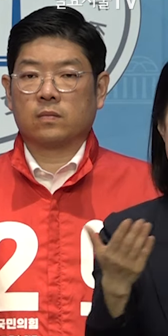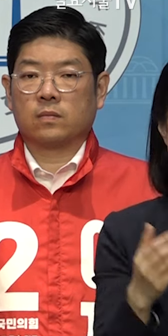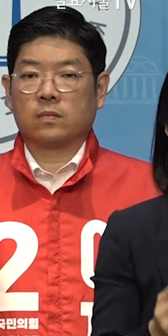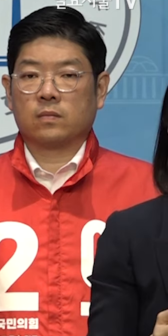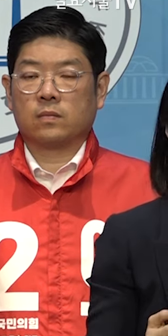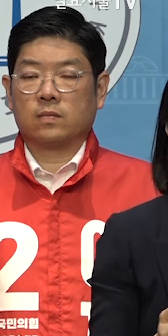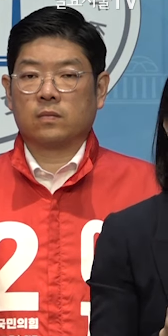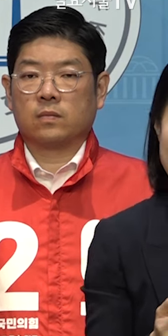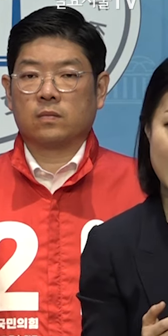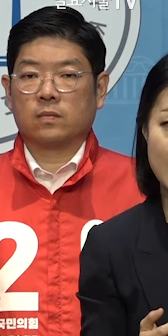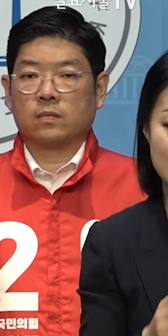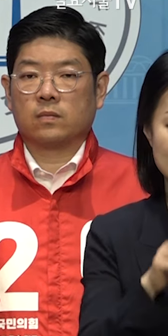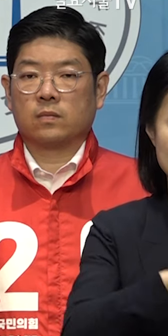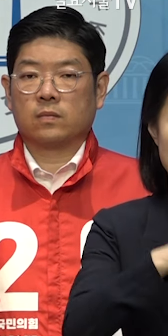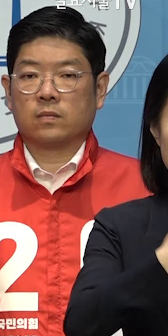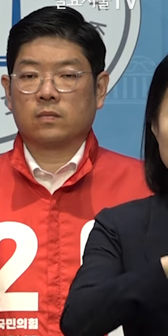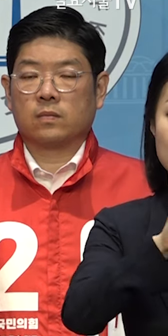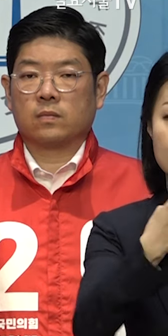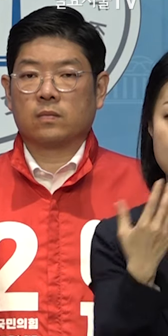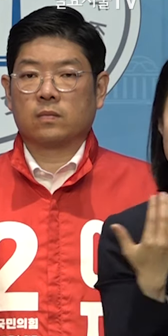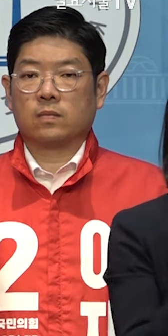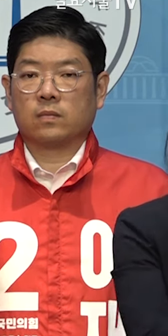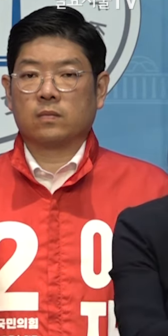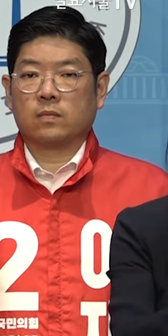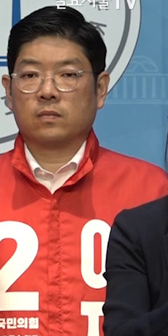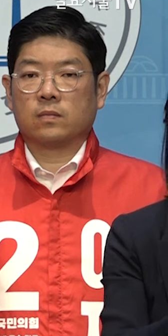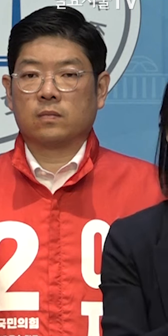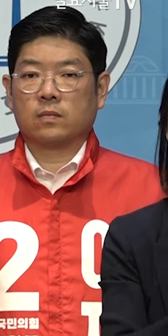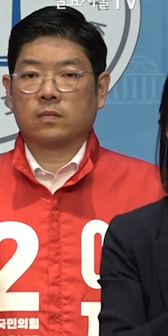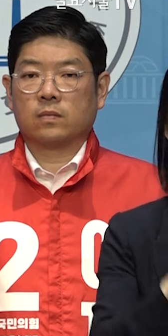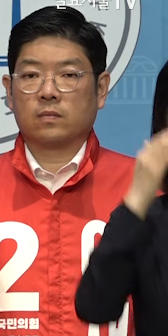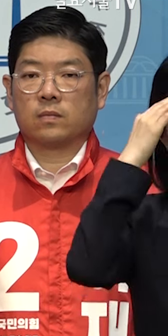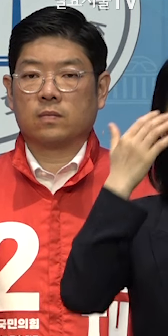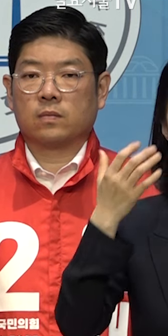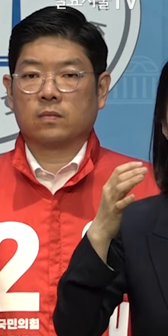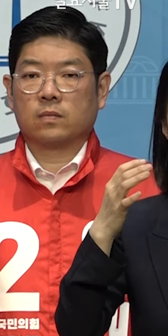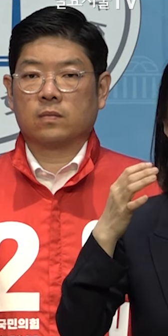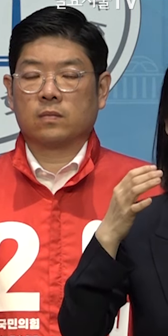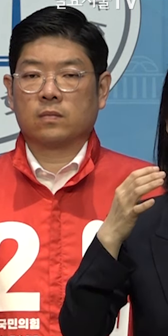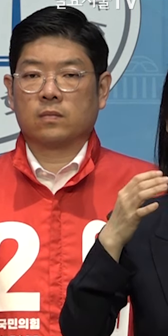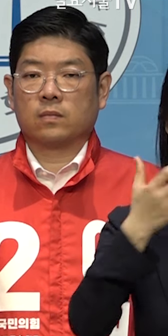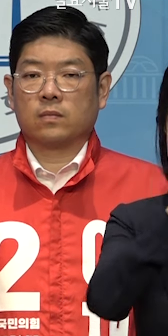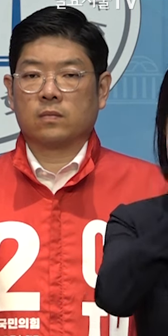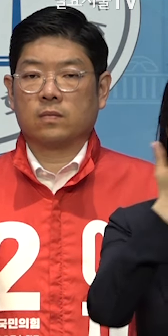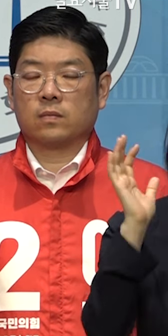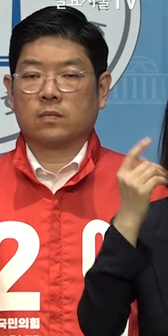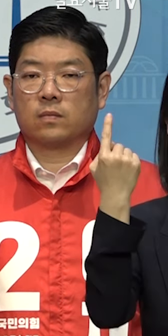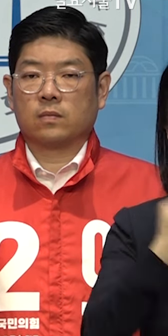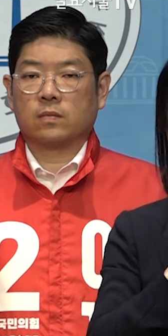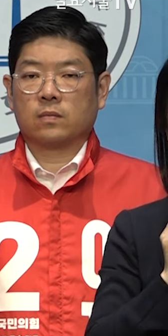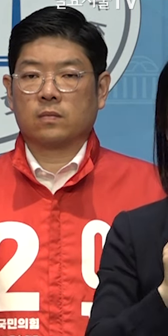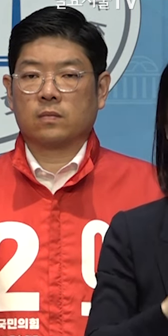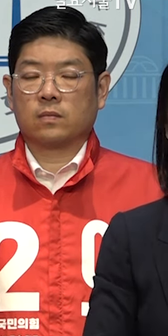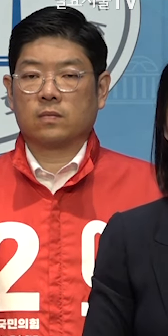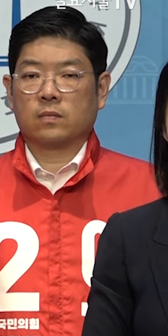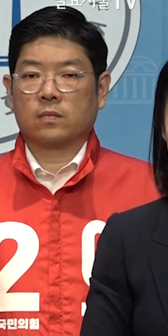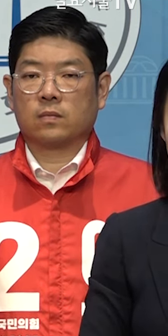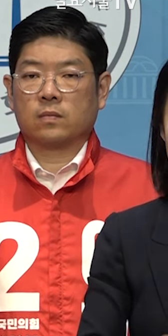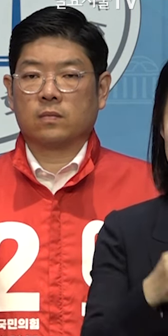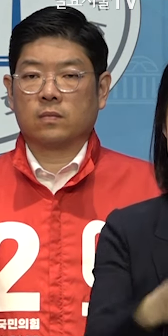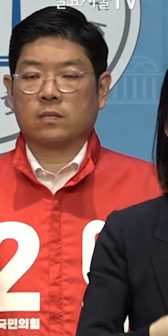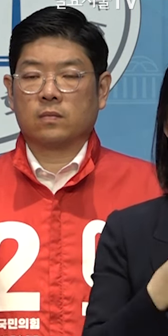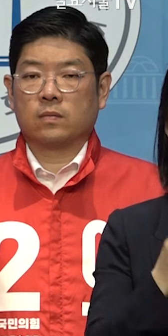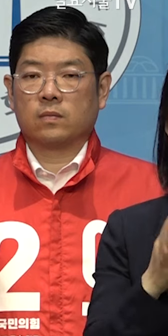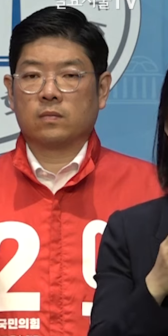야권에 200석 가까운 힘을 몰아주게 되면 대한민국은 극도의 혼란에 빠지게 됩니다 3년